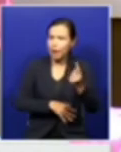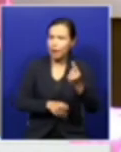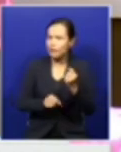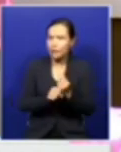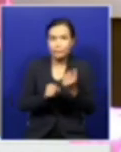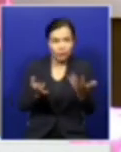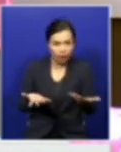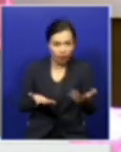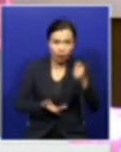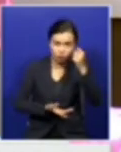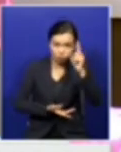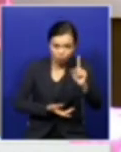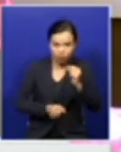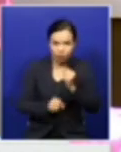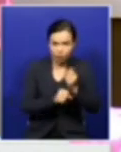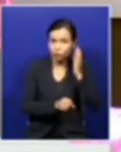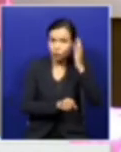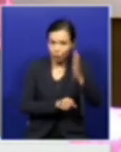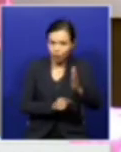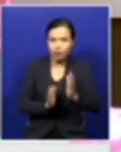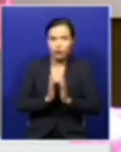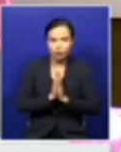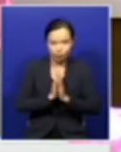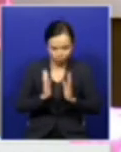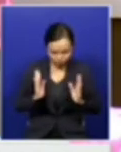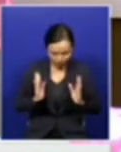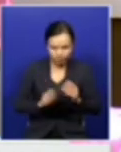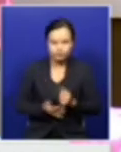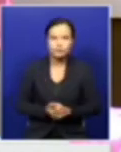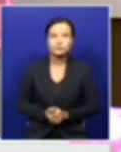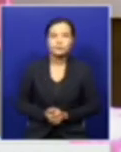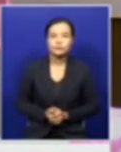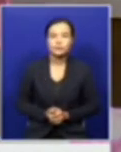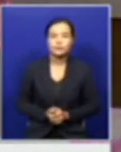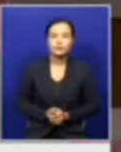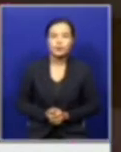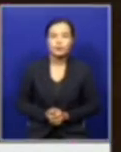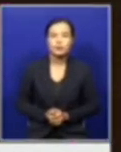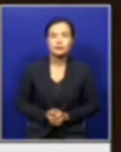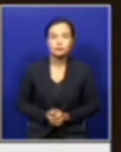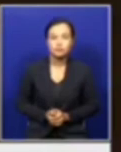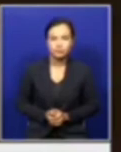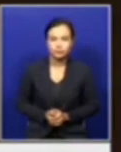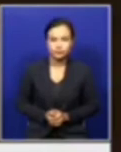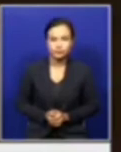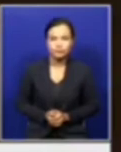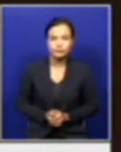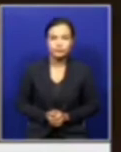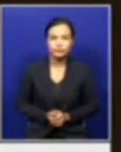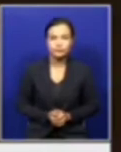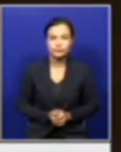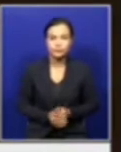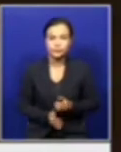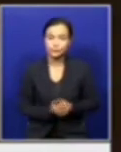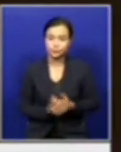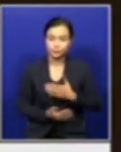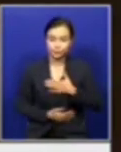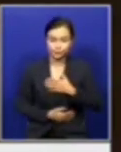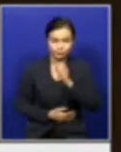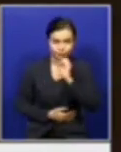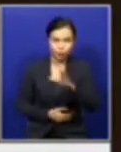ใจว่าจะต้องทำต่อไปกราบขอพระคุณท่านประธาน ครับขอบคุณพงศ์ศรีนะครับก่อนถึงลำดับต่อไปผมเรียน